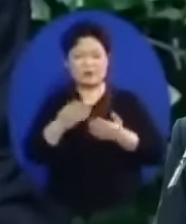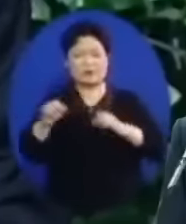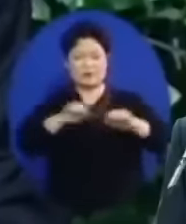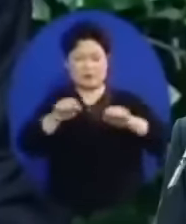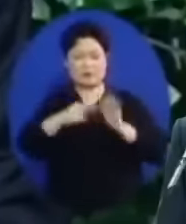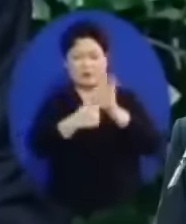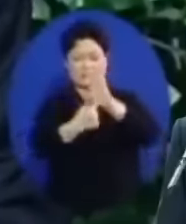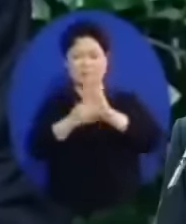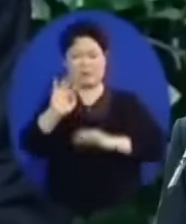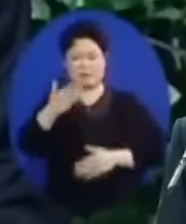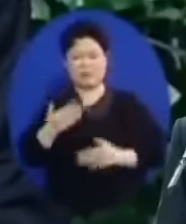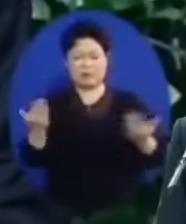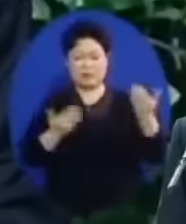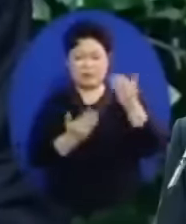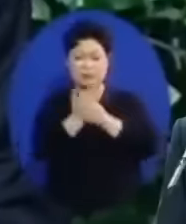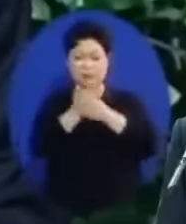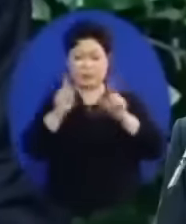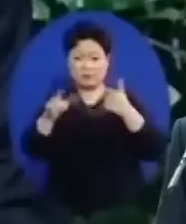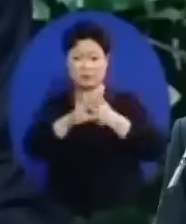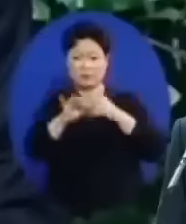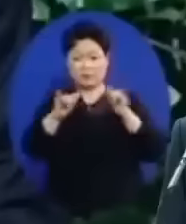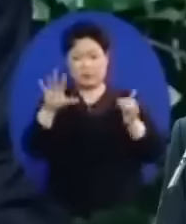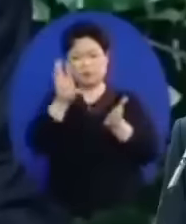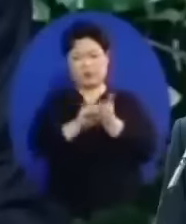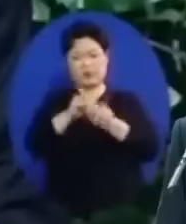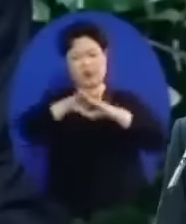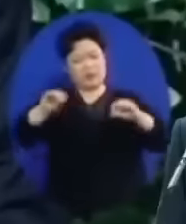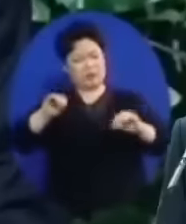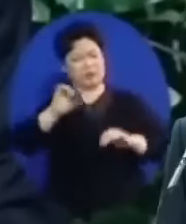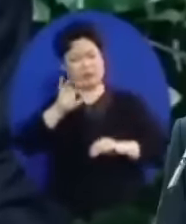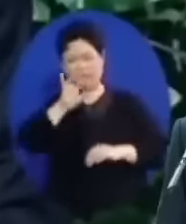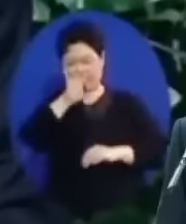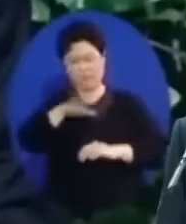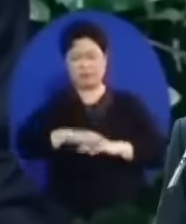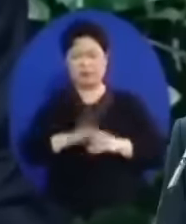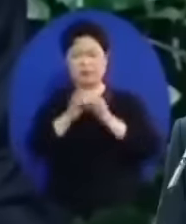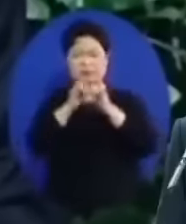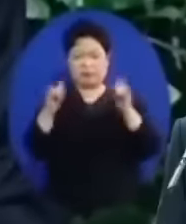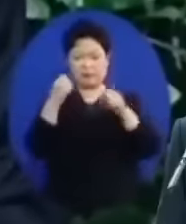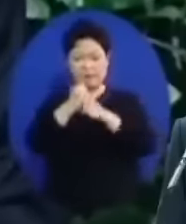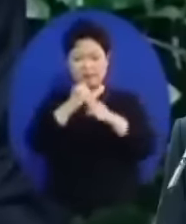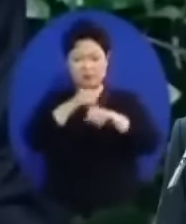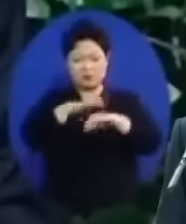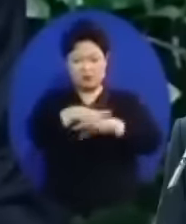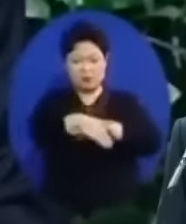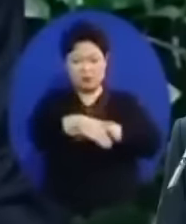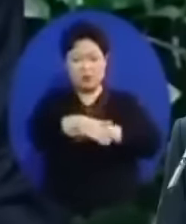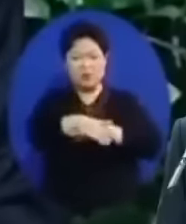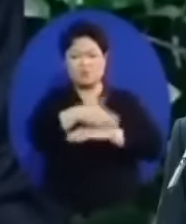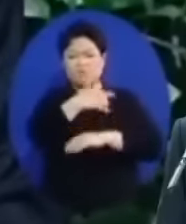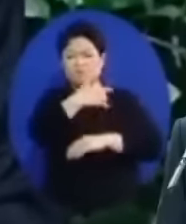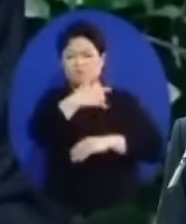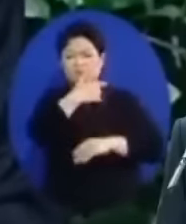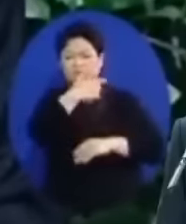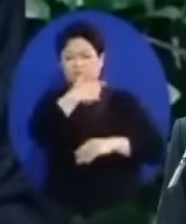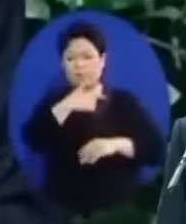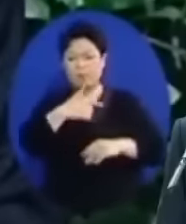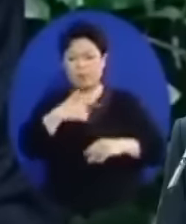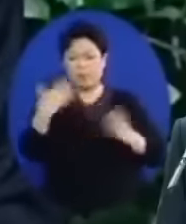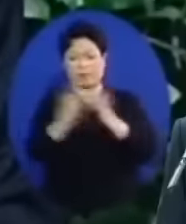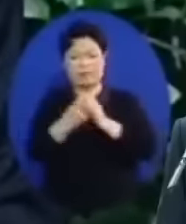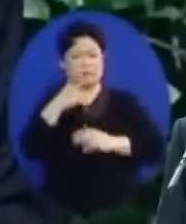것입니다. 이 일이 일어나지 않은 이상 인간의 문제는 해결되지 않습니다. 인간이 만든 주인은 불완전한 것입니다.